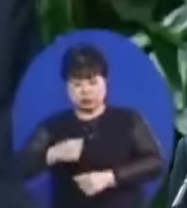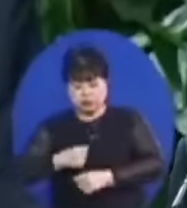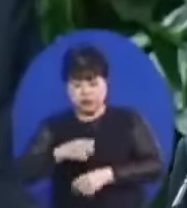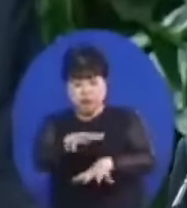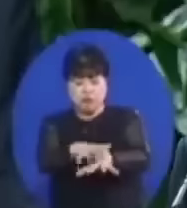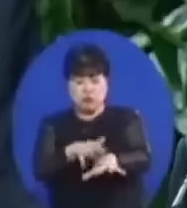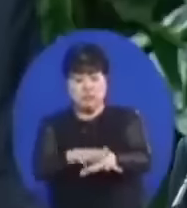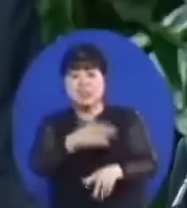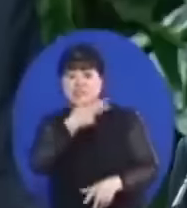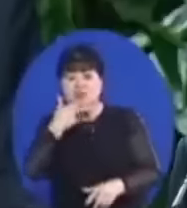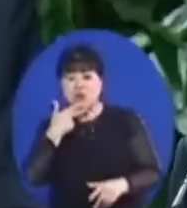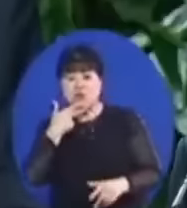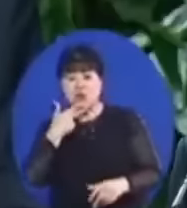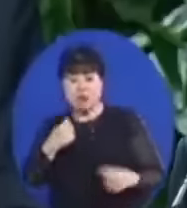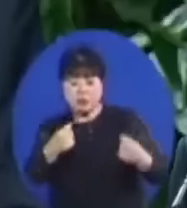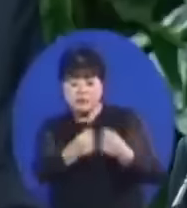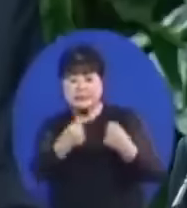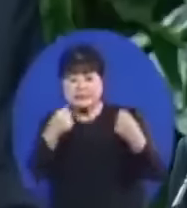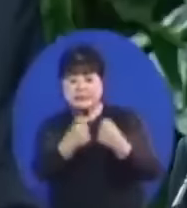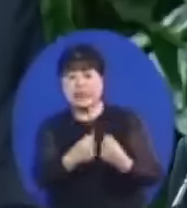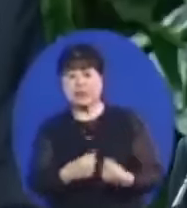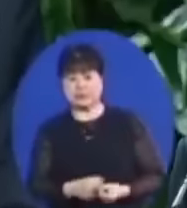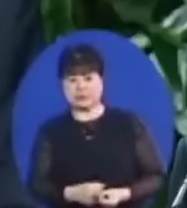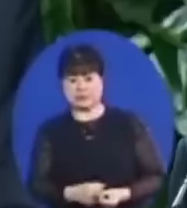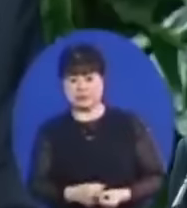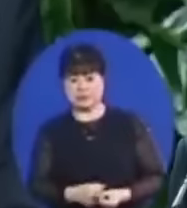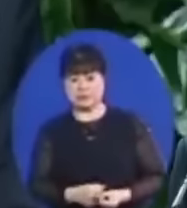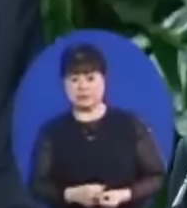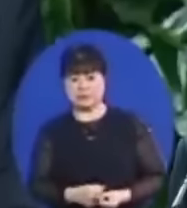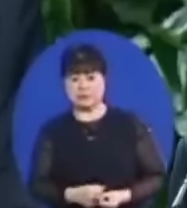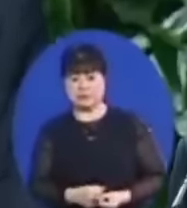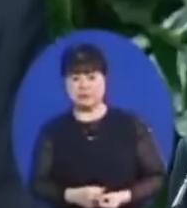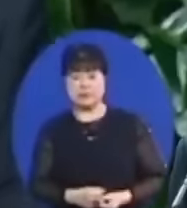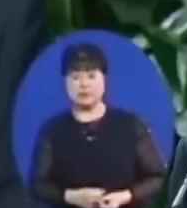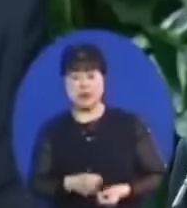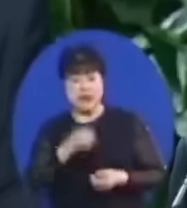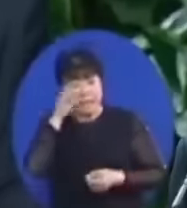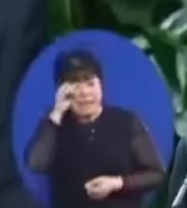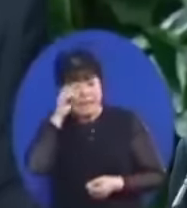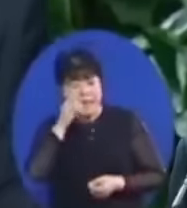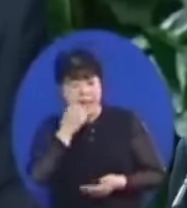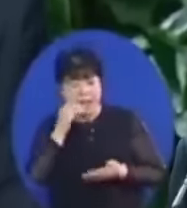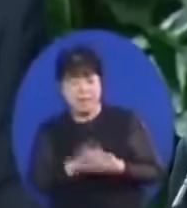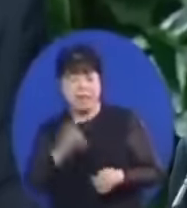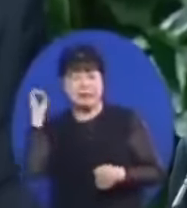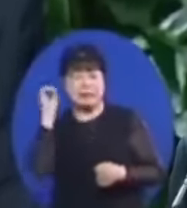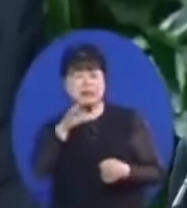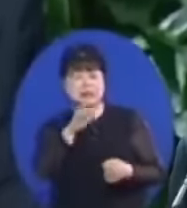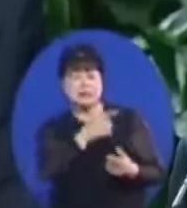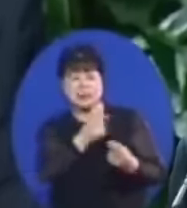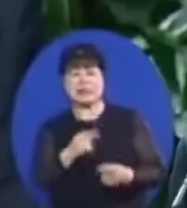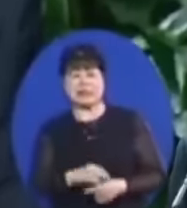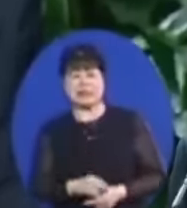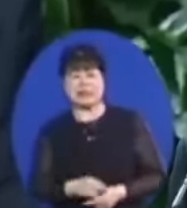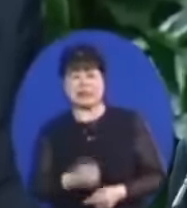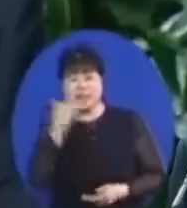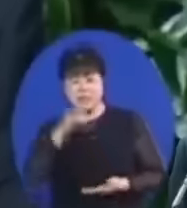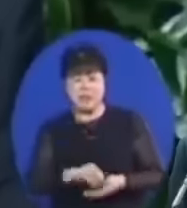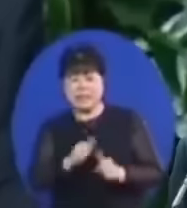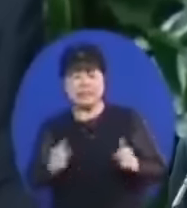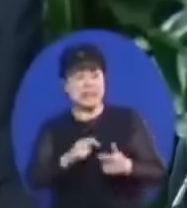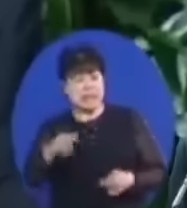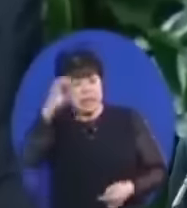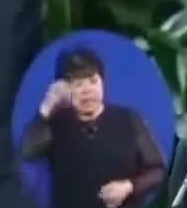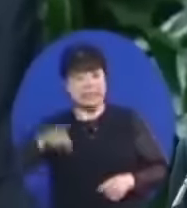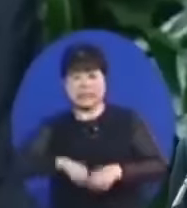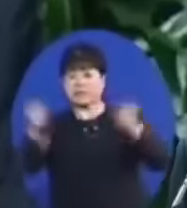가진 영국하고 싸우는데 그것은 우리가 보면 계란 들고 바위에 던지는 강아지인 것입니다. 바위가 깨지겠습니까? 계란이